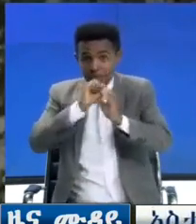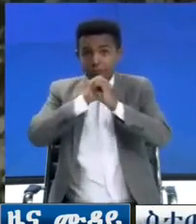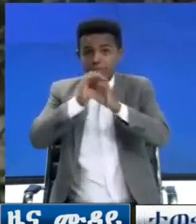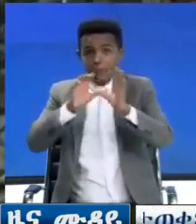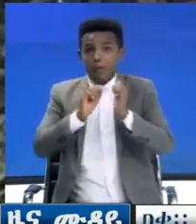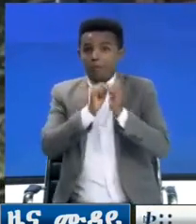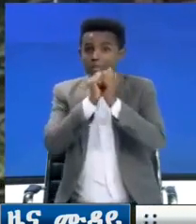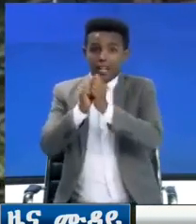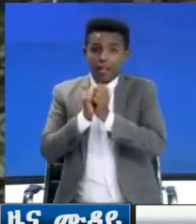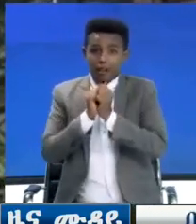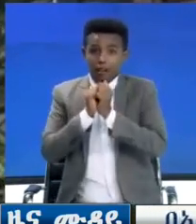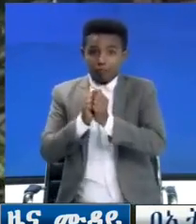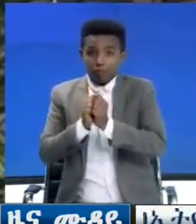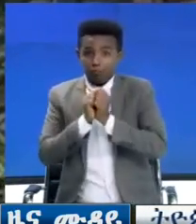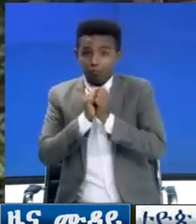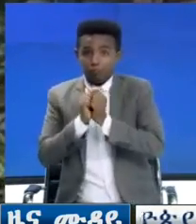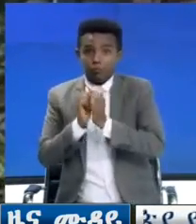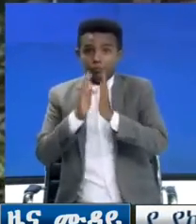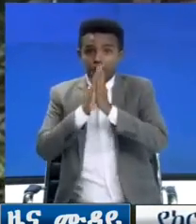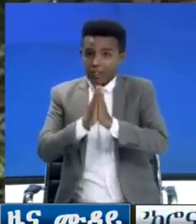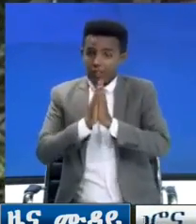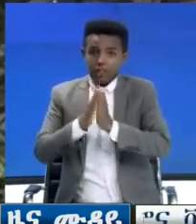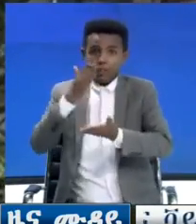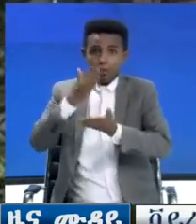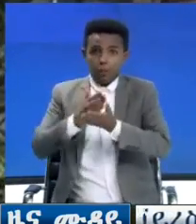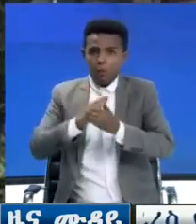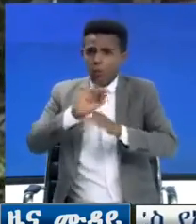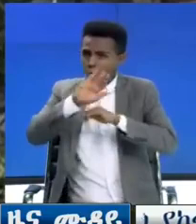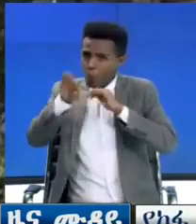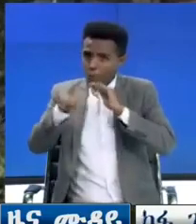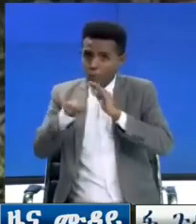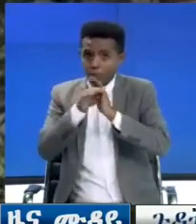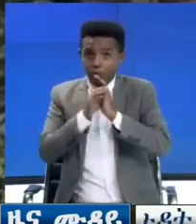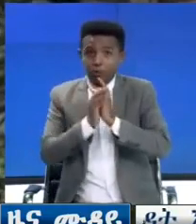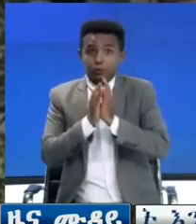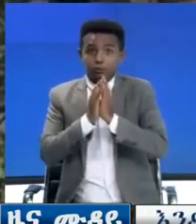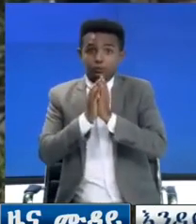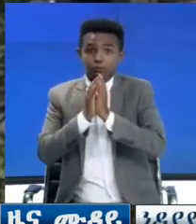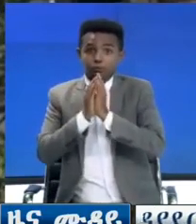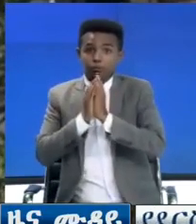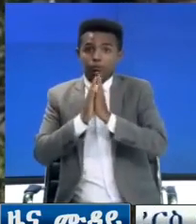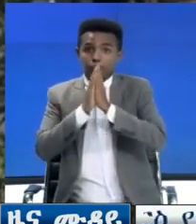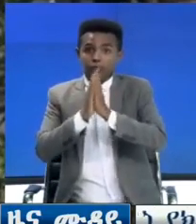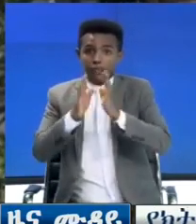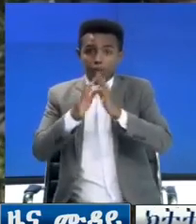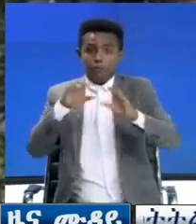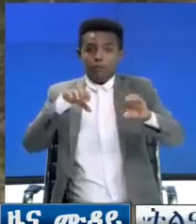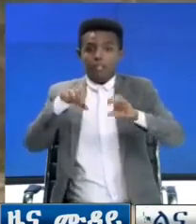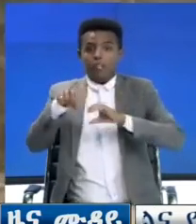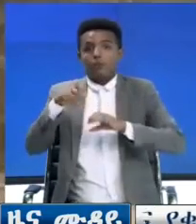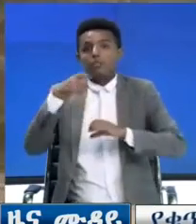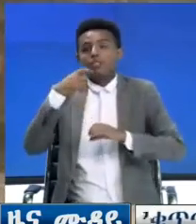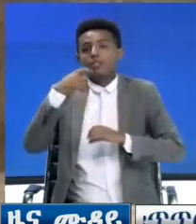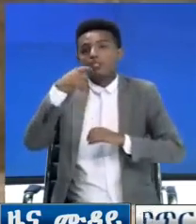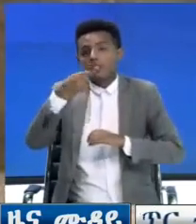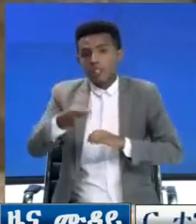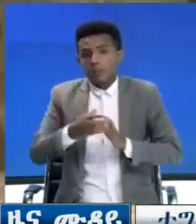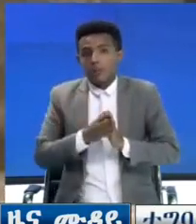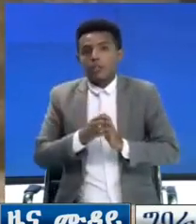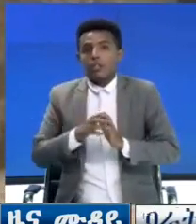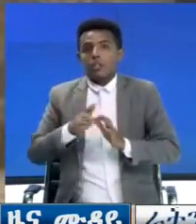መስገድ ቆሟል። የጁማ ቀንም ቢሆን ሁሉም በየቤቱ ነው ስግደቱን የሚያከናውነው ሲሉ ነዋሪዎች ገልጸውልናል።